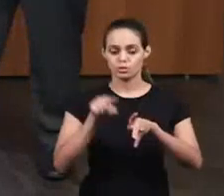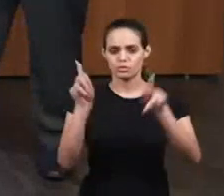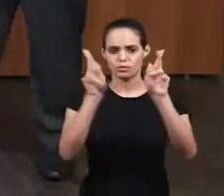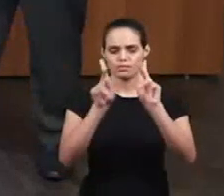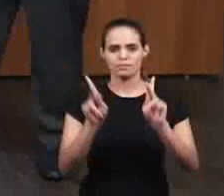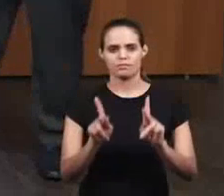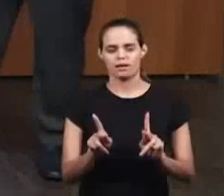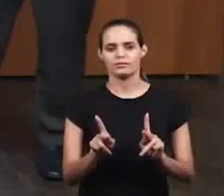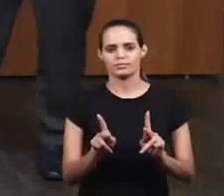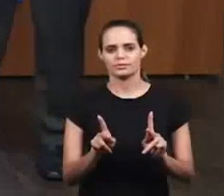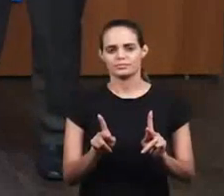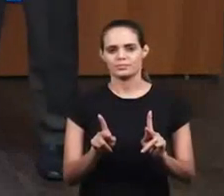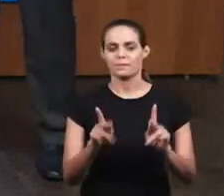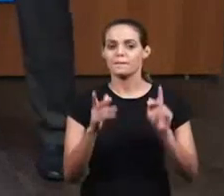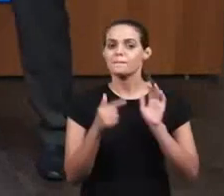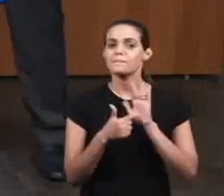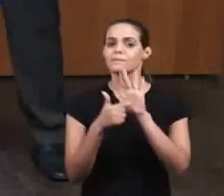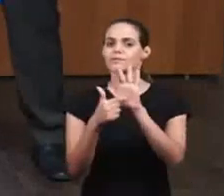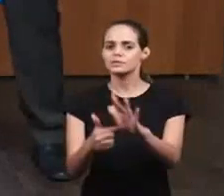Wunden sind wir geheilt.